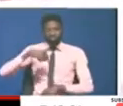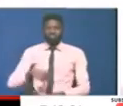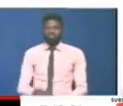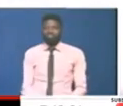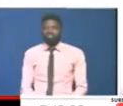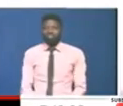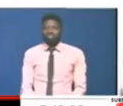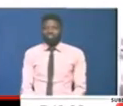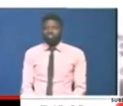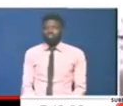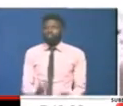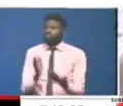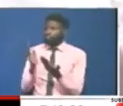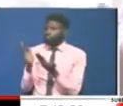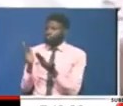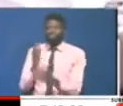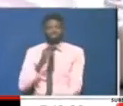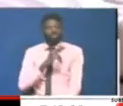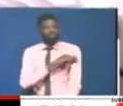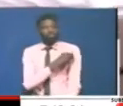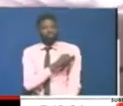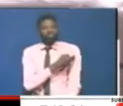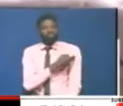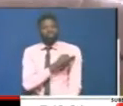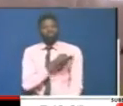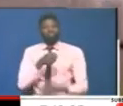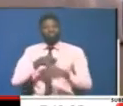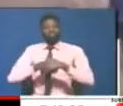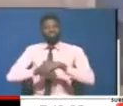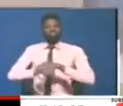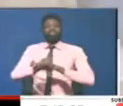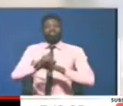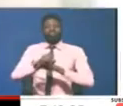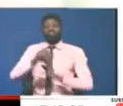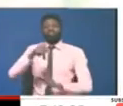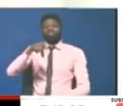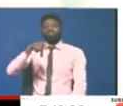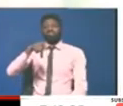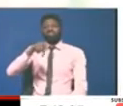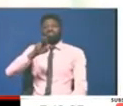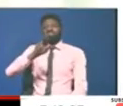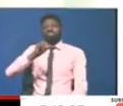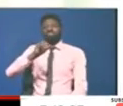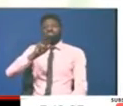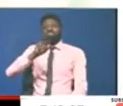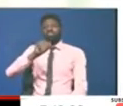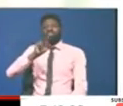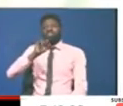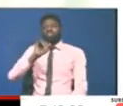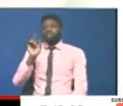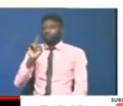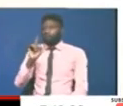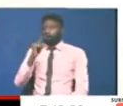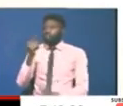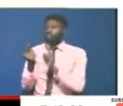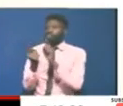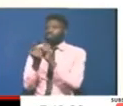Ni katika hospitali ya kujifungulia kina mama ya Pumwani jijini Nairobi ambapo tunakutana na Francis